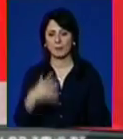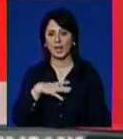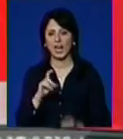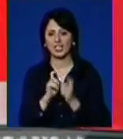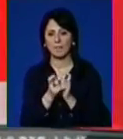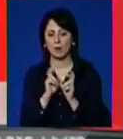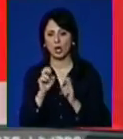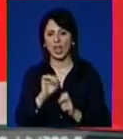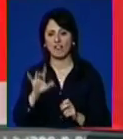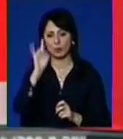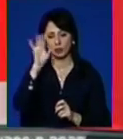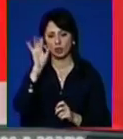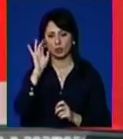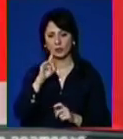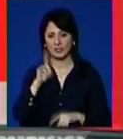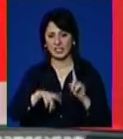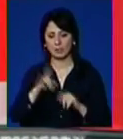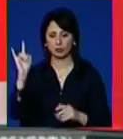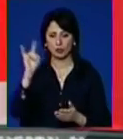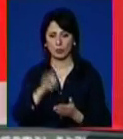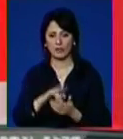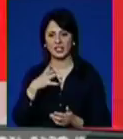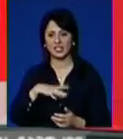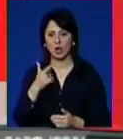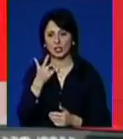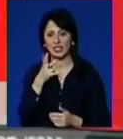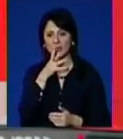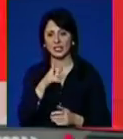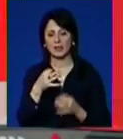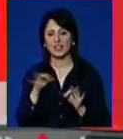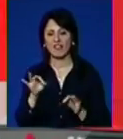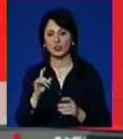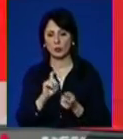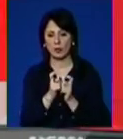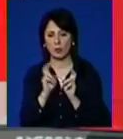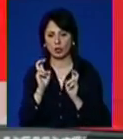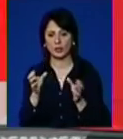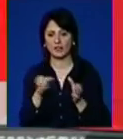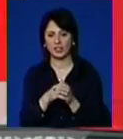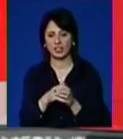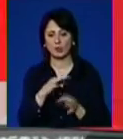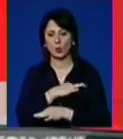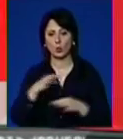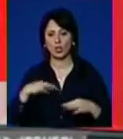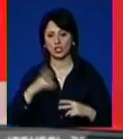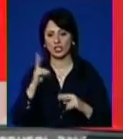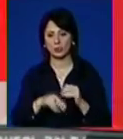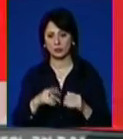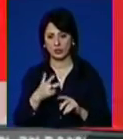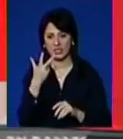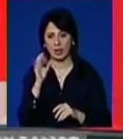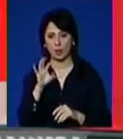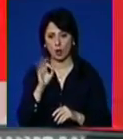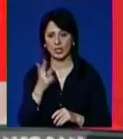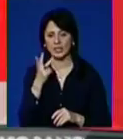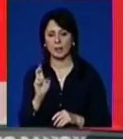ქართველი მოჭიდავეები ევროპის ჩემპიონატიდან სამშობლოში დაბრუნდნენ. საქართველოს 23 წლამდე თავისუფალი სტილით მოჭიდავეთა ნაკრებმა უნგრეთში დასრულებულ შეჯიბრზე 3